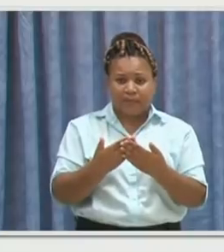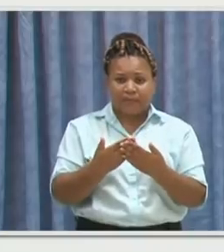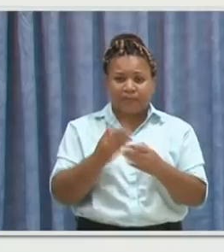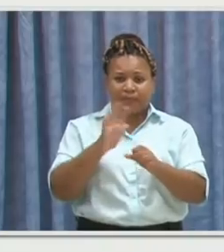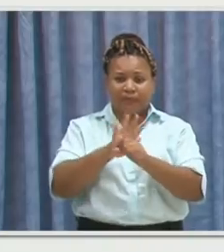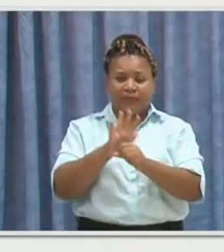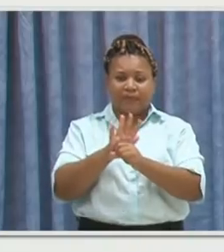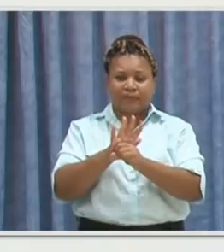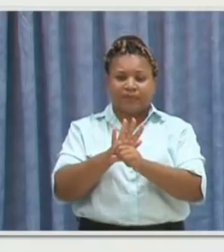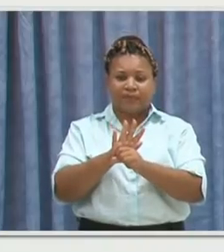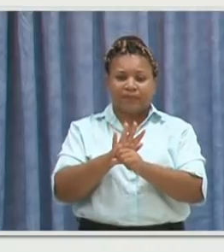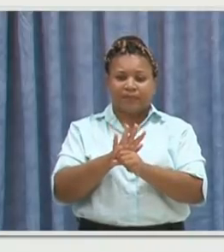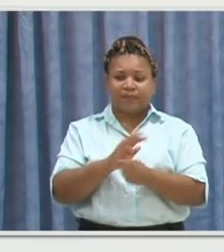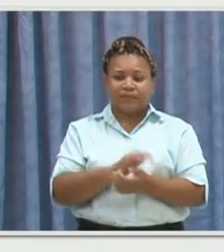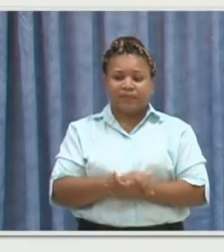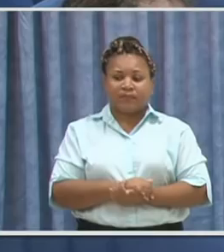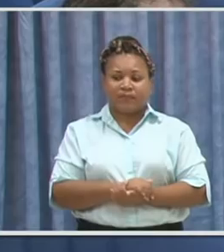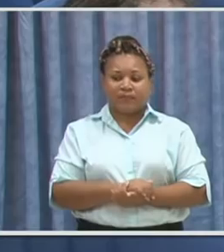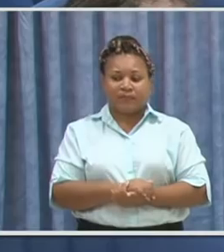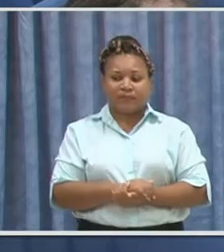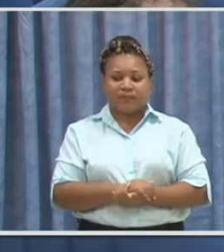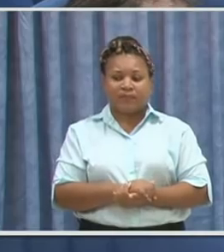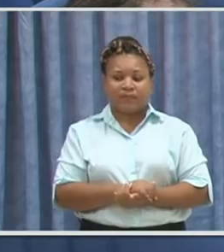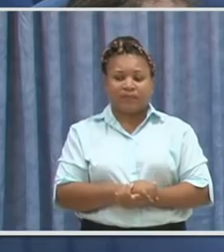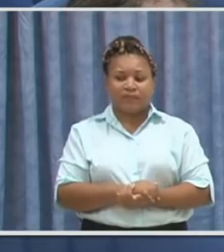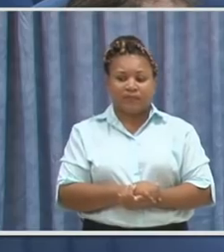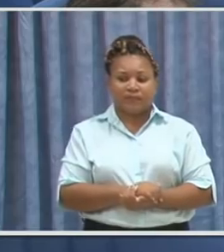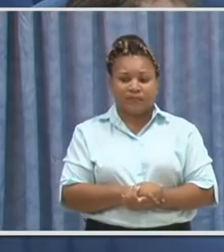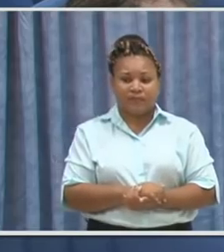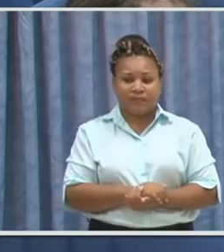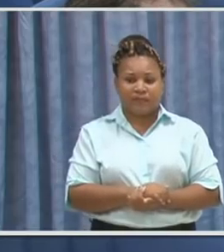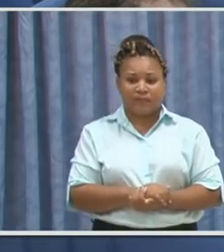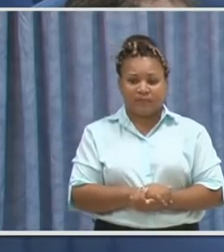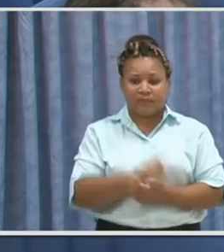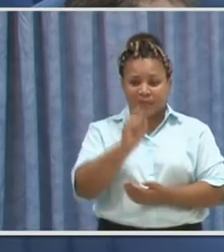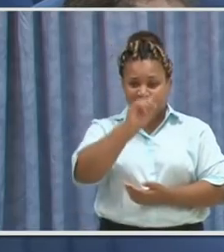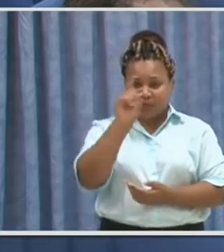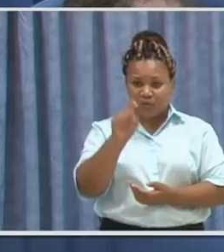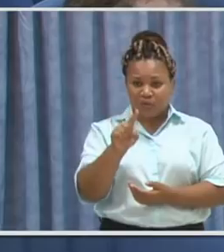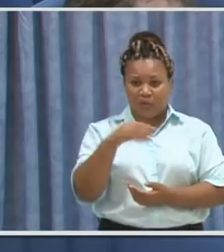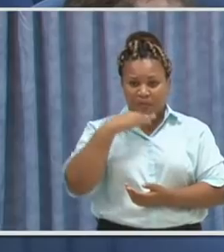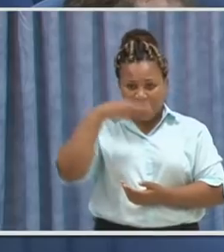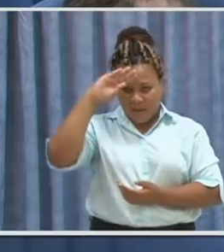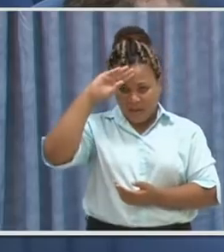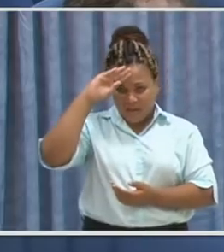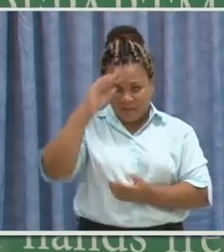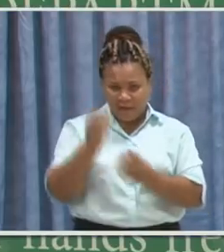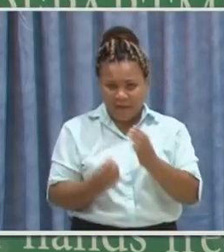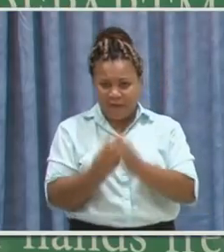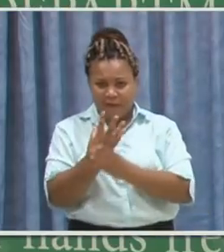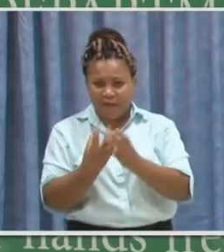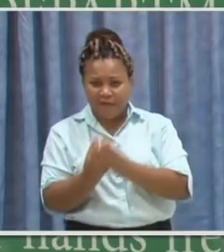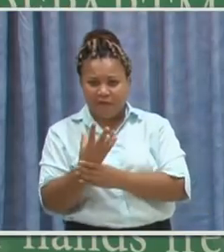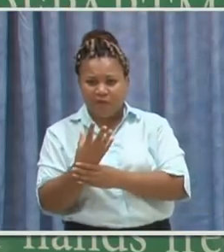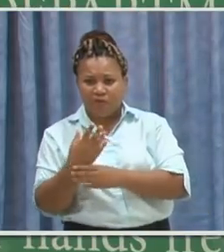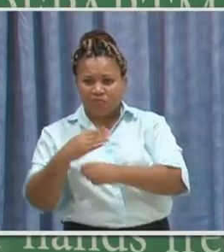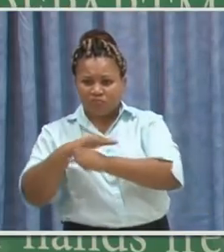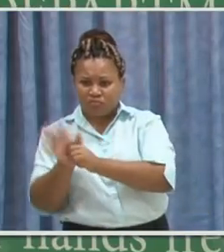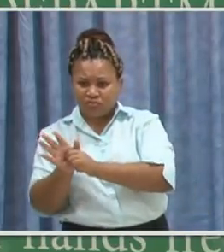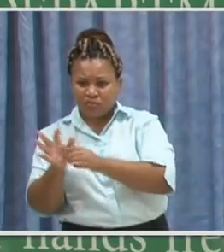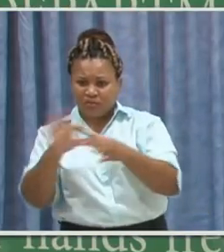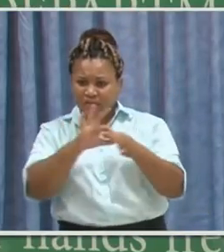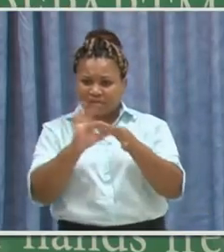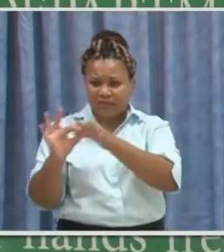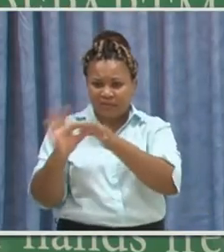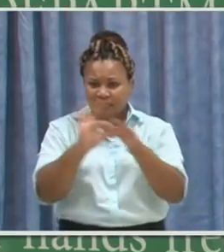La maladie Kawasaki aussi bon pays puis associé avec COVID-19 un peu. Mon besoin alors les petits informations là la prochaine fois nous